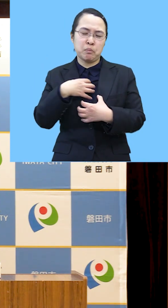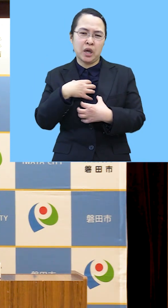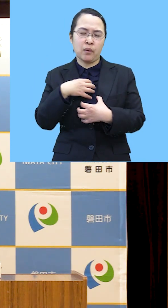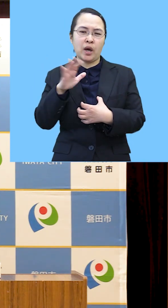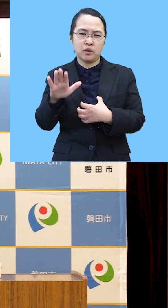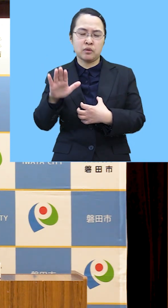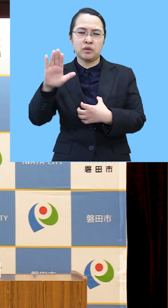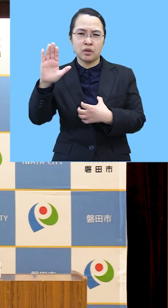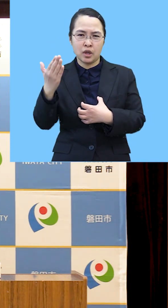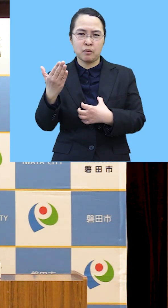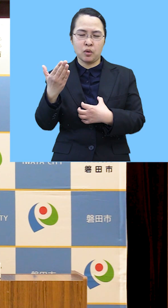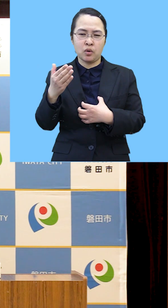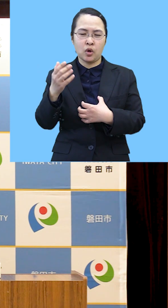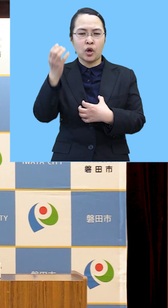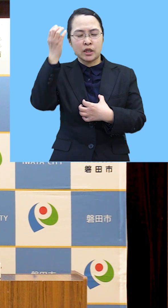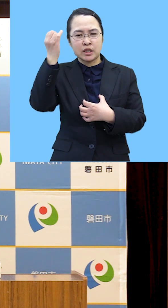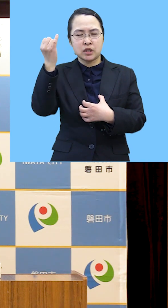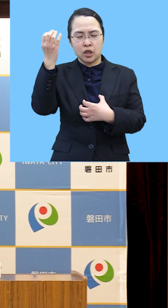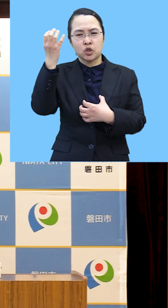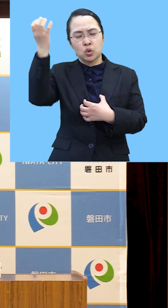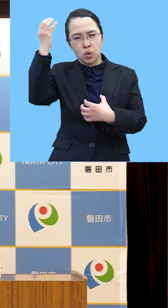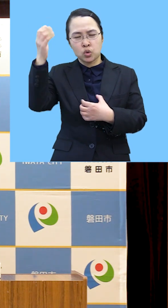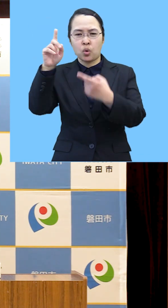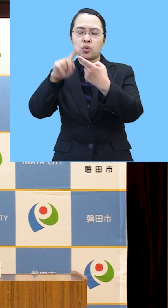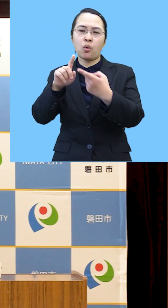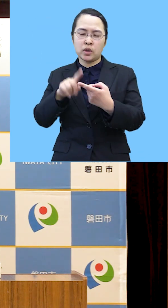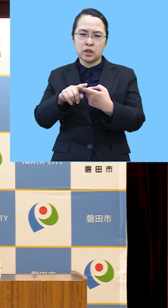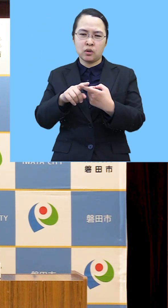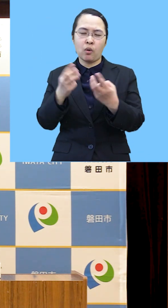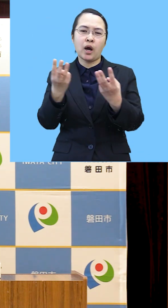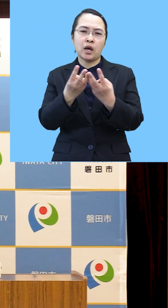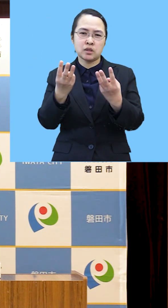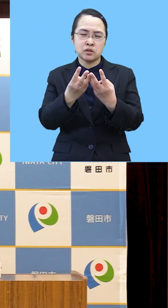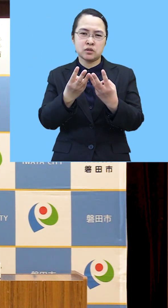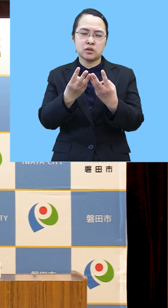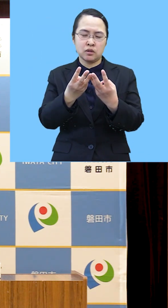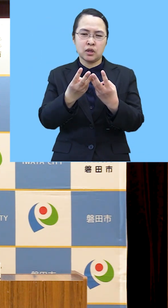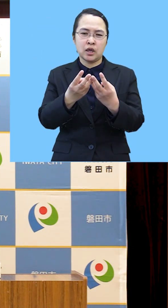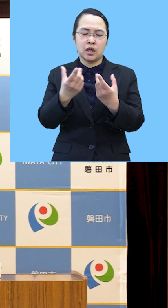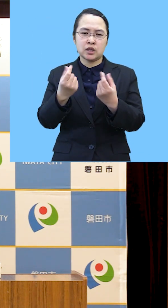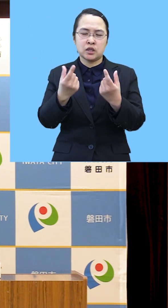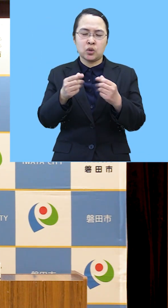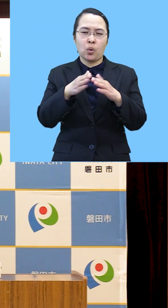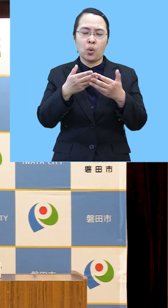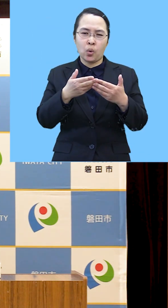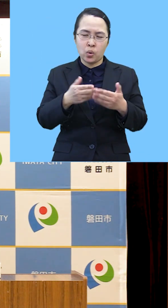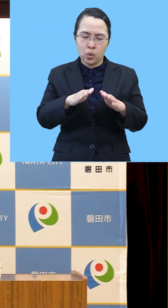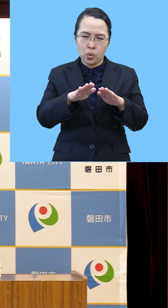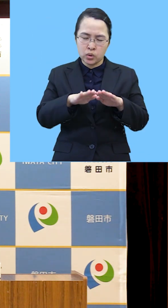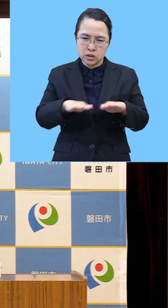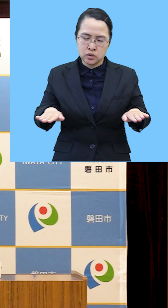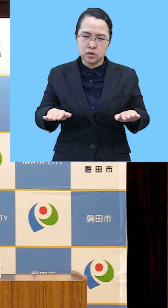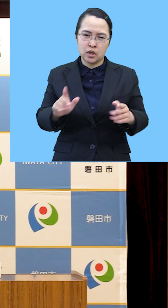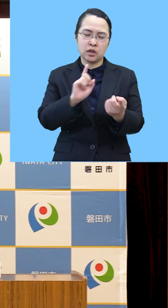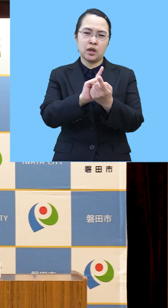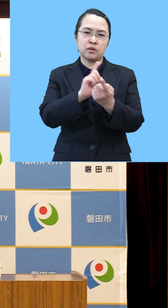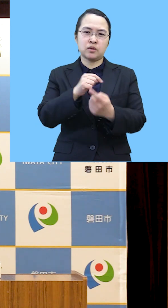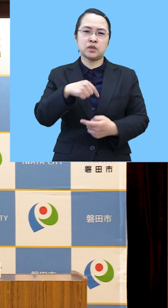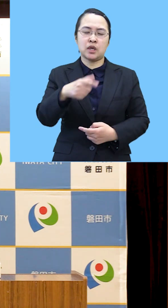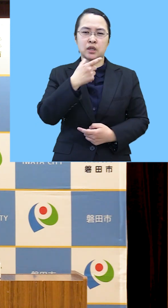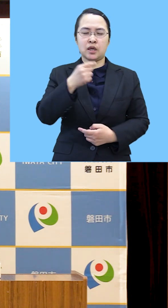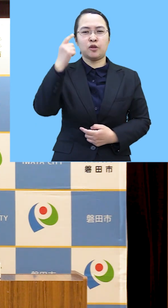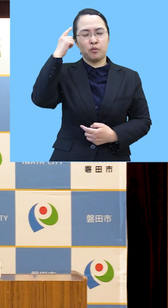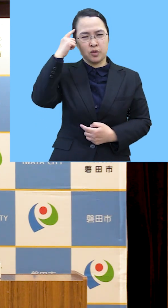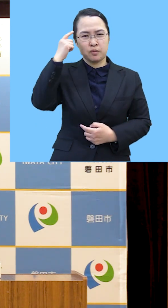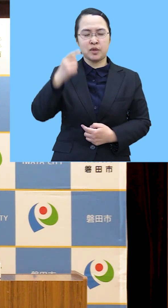もう想定通りといえば想定通りのまだ数字ですので、しっかり落ち着いて対応していきたいというふうに思っ